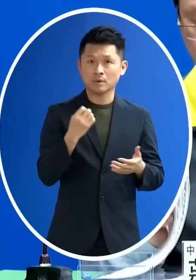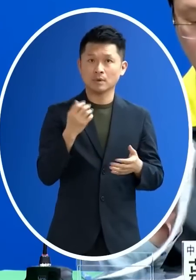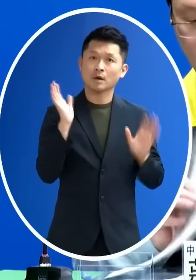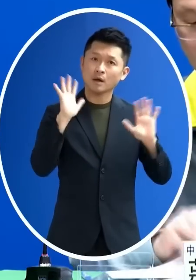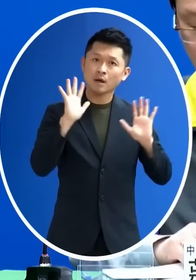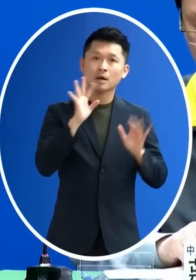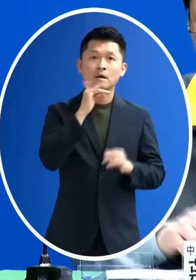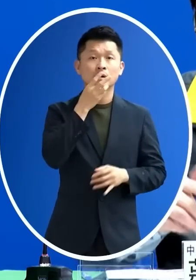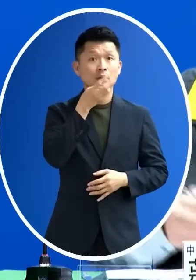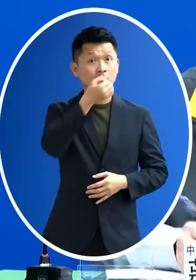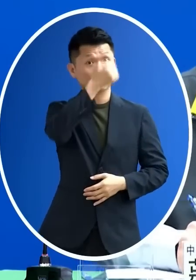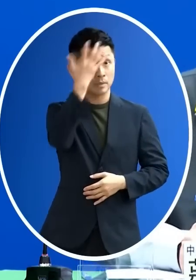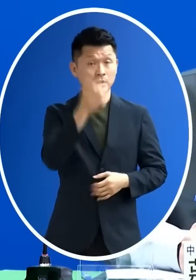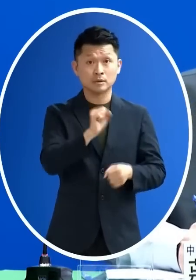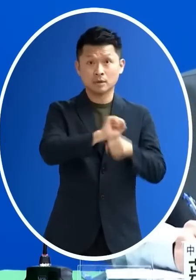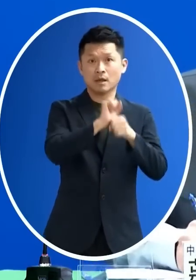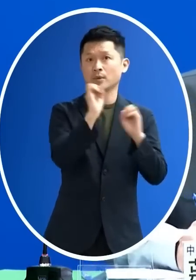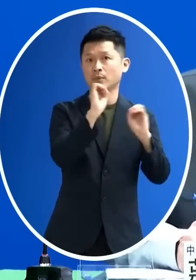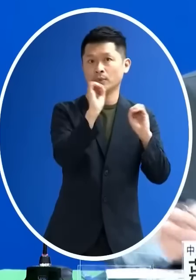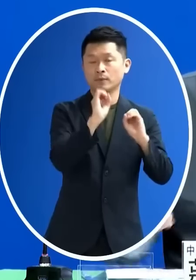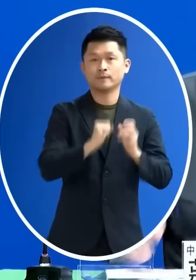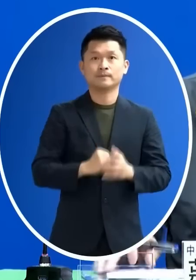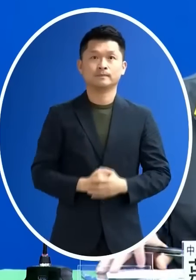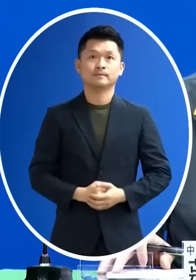增儿童或青少年的个案。